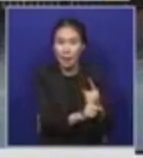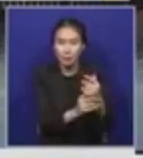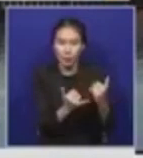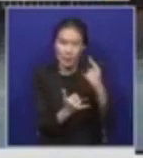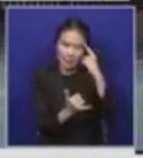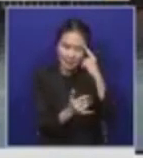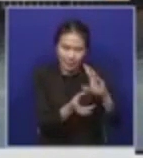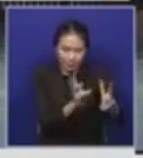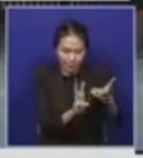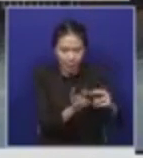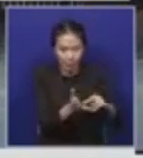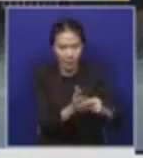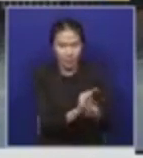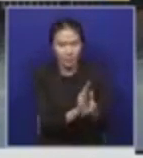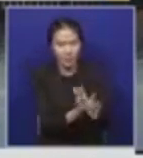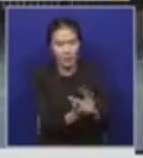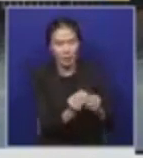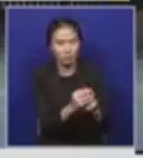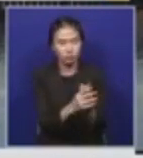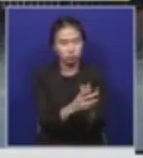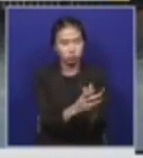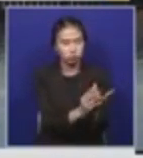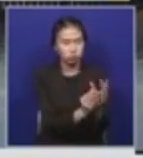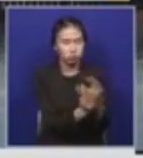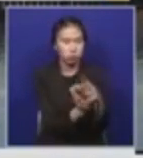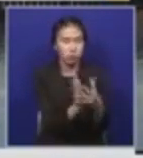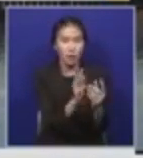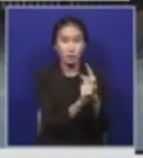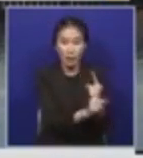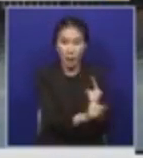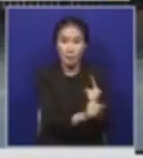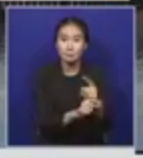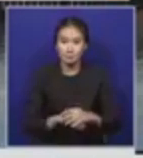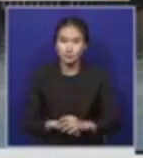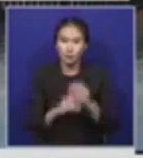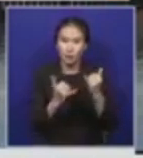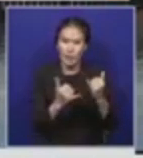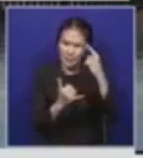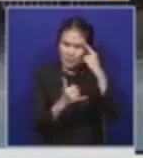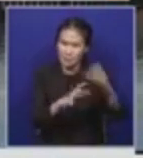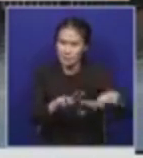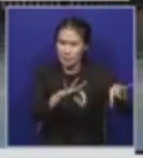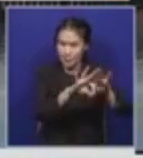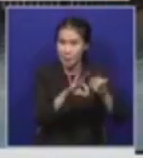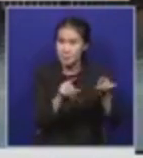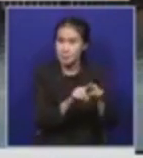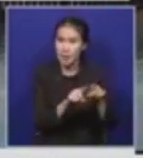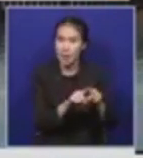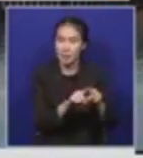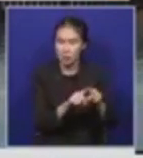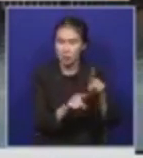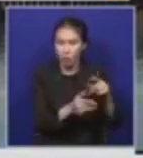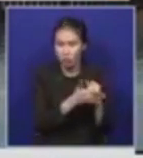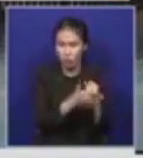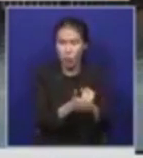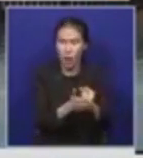ครับได้ปรับตัวไปตามการเปลี่ยนแปลงของสภาพภูมิอากาศอันนี้สิ่งเหล่านี้ต่างหากนะครับผมคิดว่าเราจำเป็นจะต้องช่วยกัน